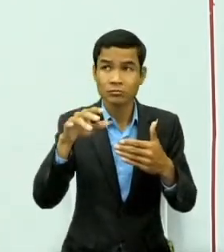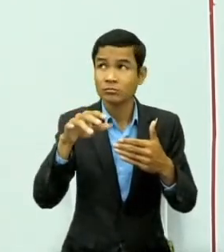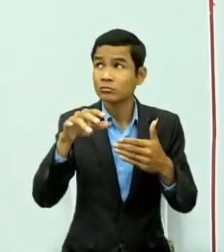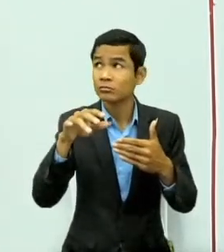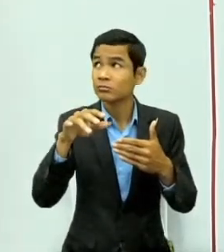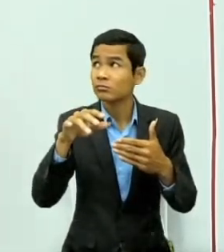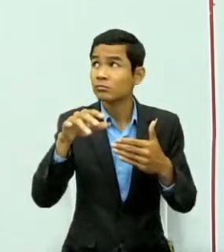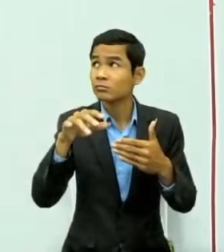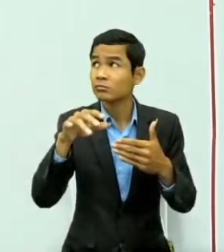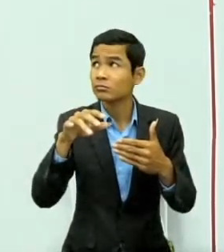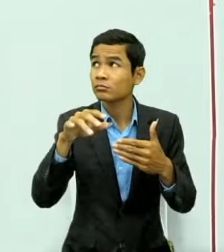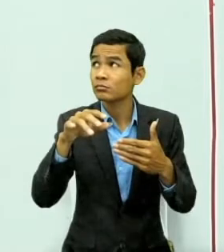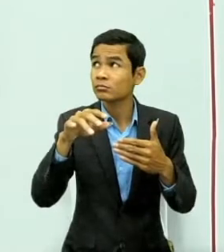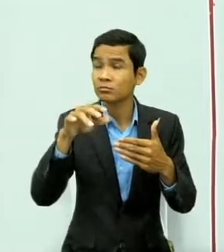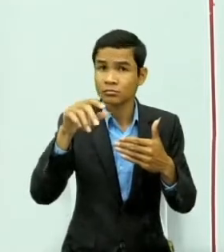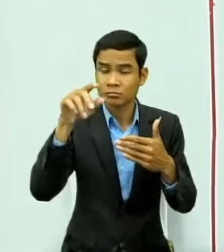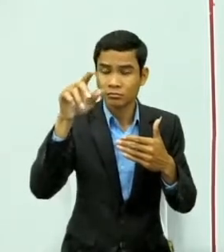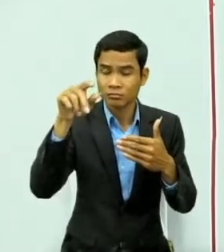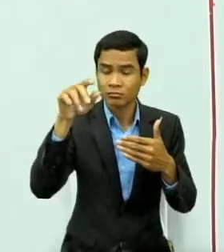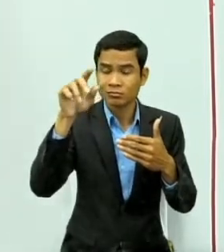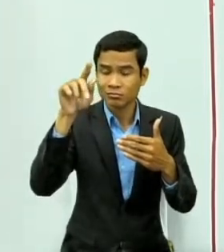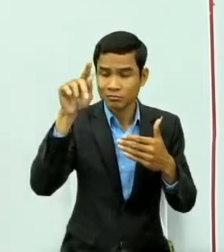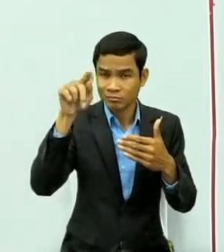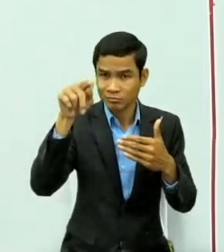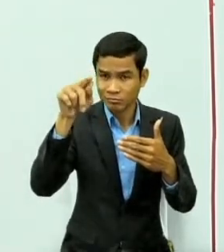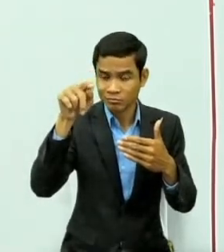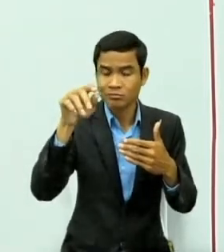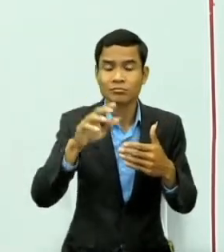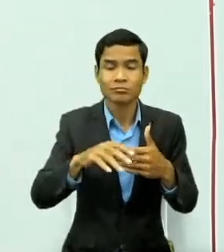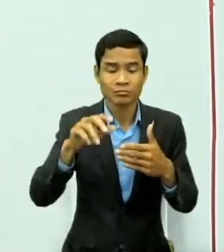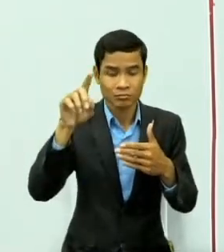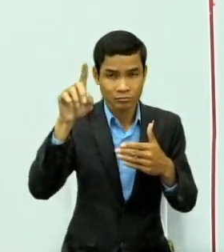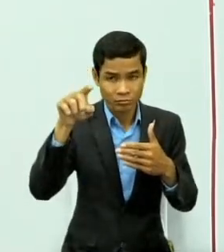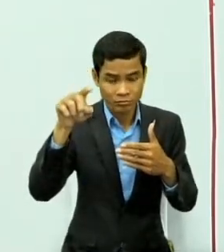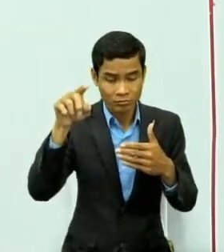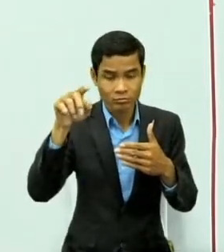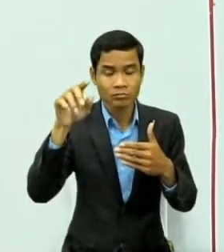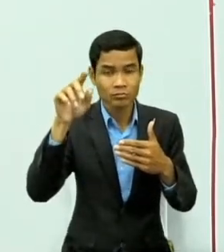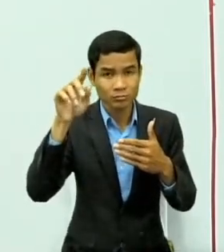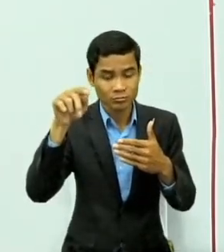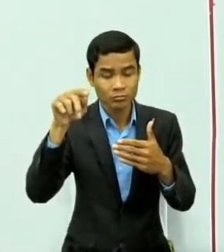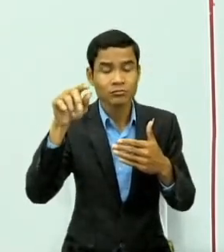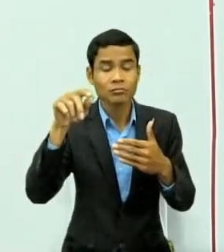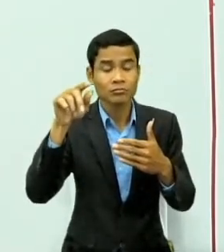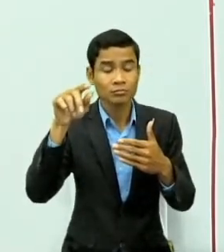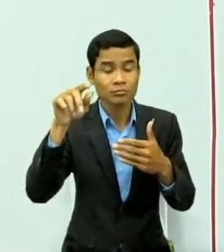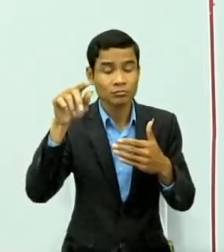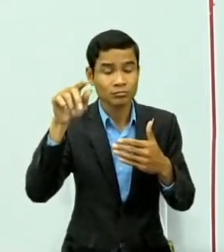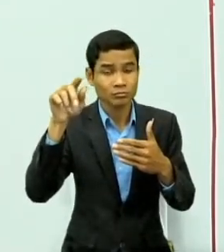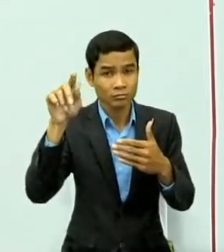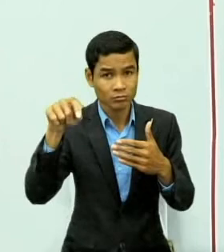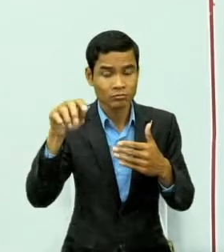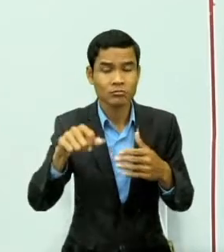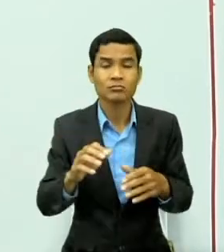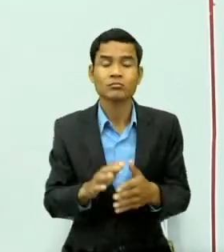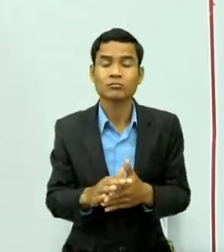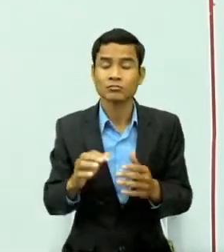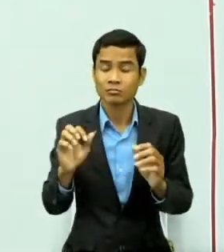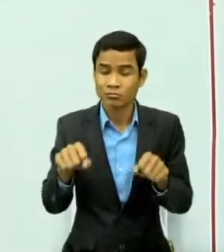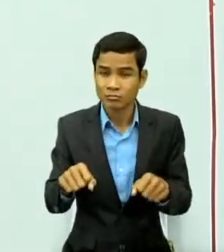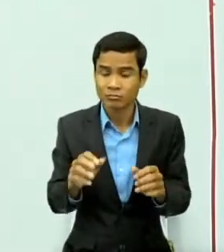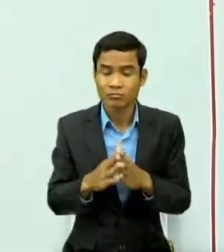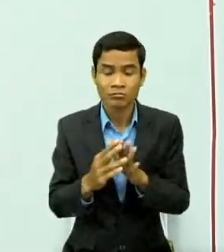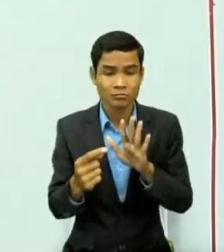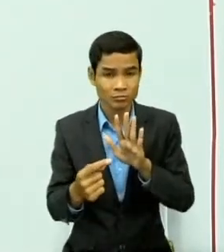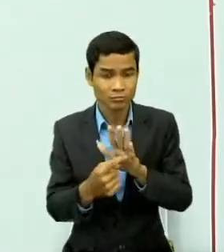ចាកោងមួយទៀតគឺចលនាទី10ចាអញ្ចឹងកូនអាចនិយាយឡើងវិញបាននេះកូនតើស្រឺយើង